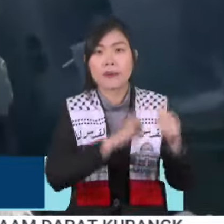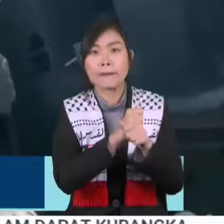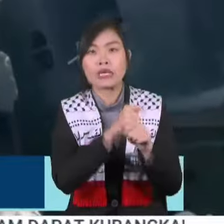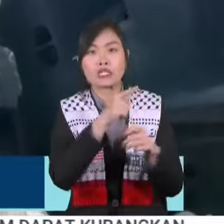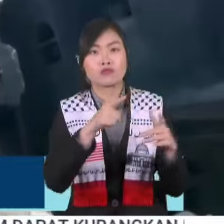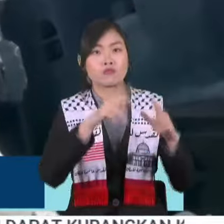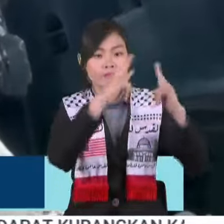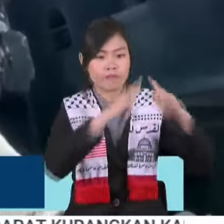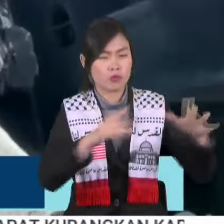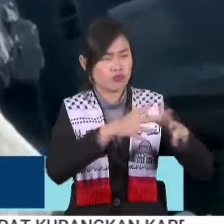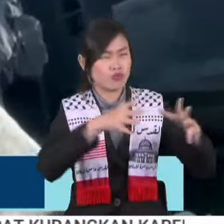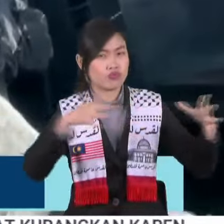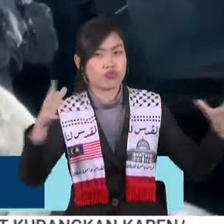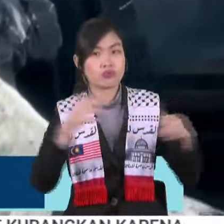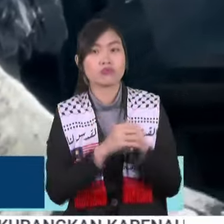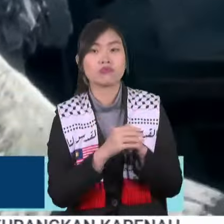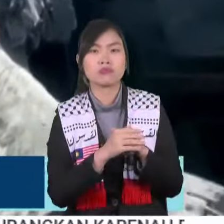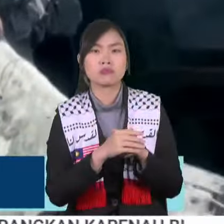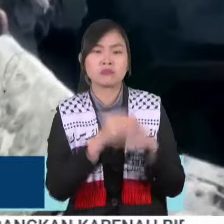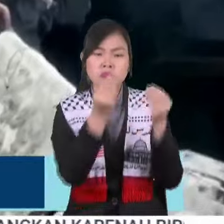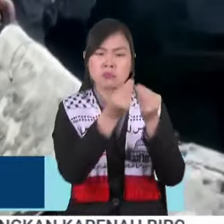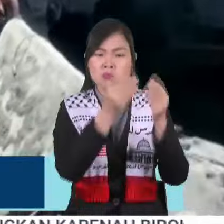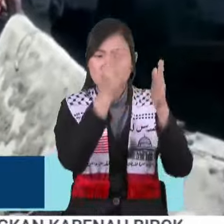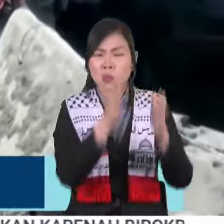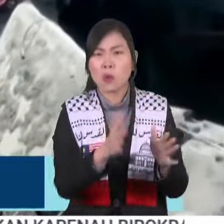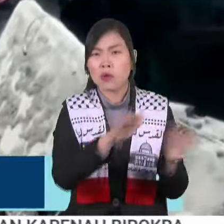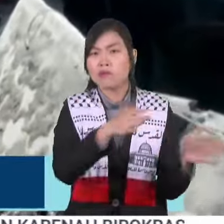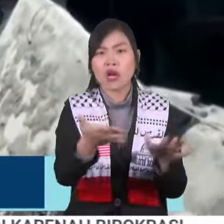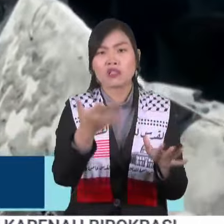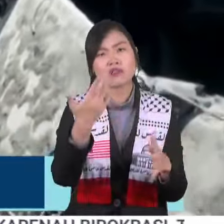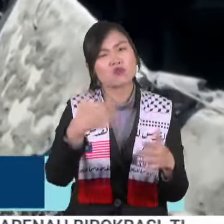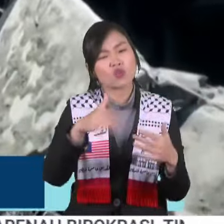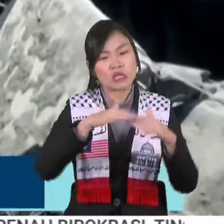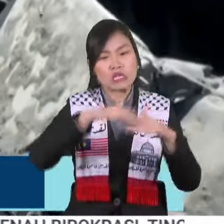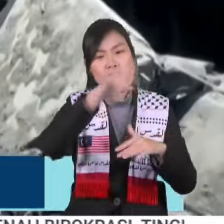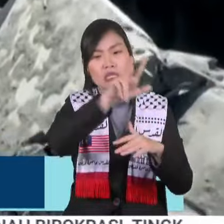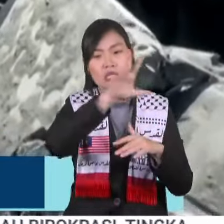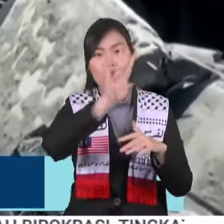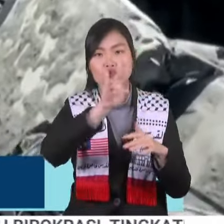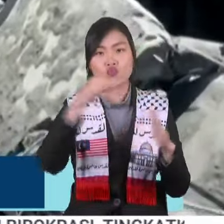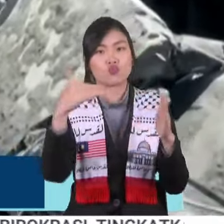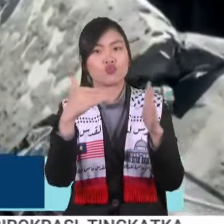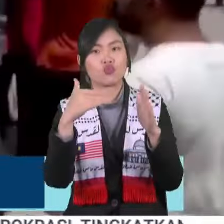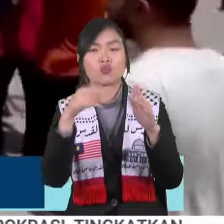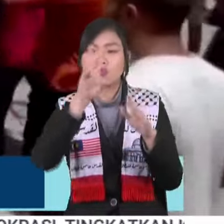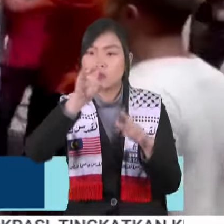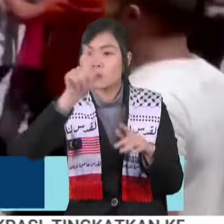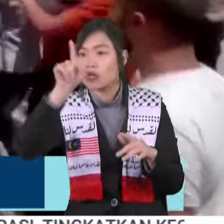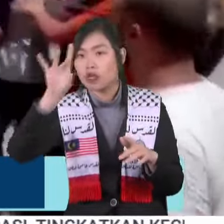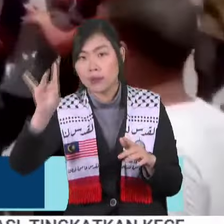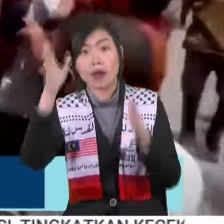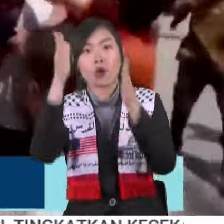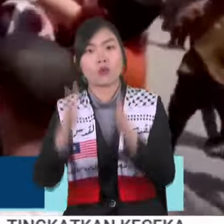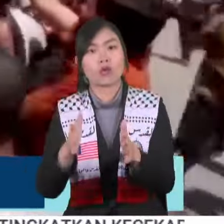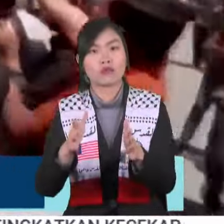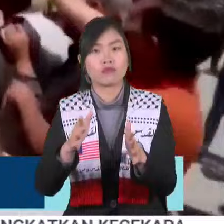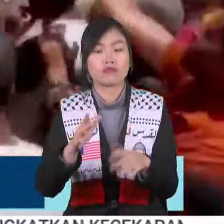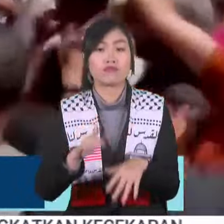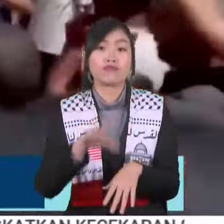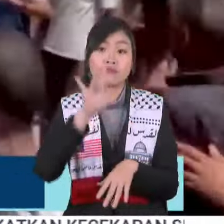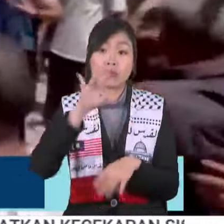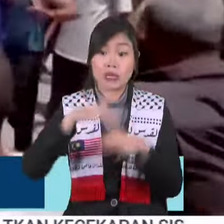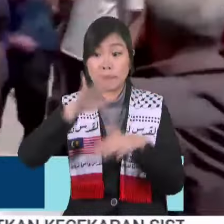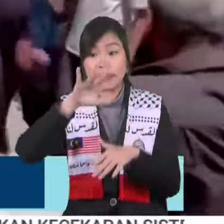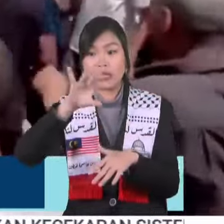terbesar di Semenanjung. Angka kematian rakyat Palestin kini melonjak kepada 37,718 orang selain